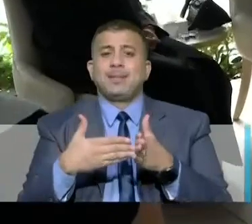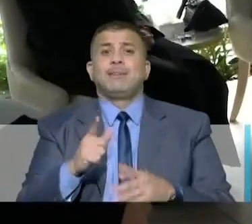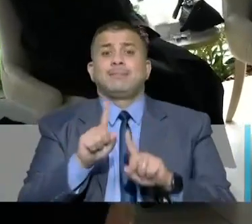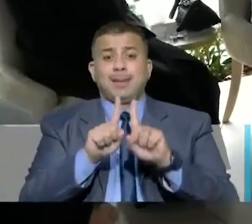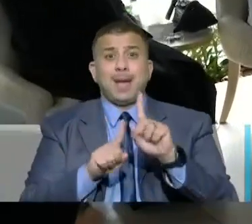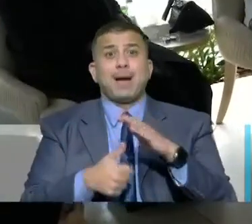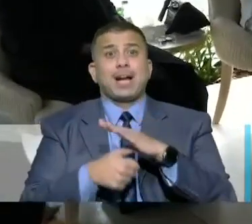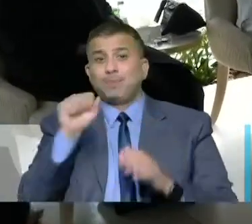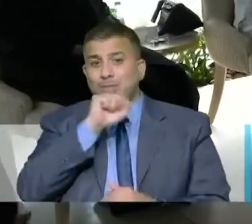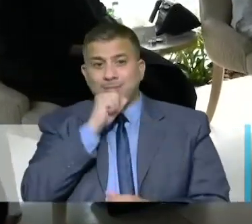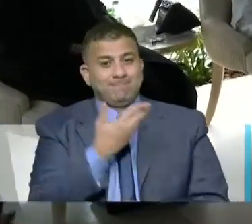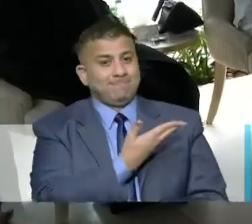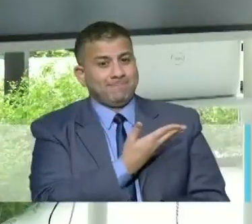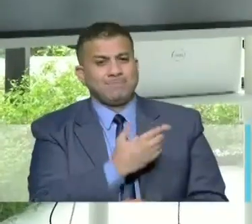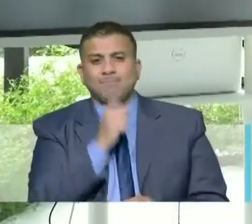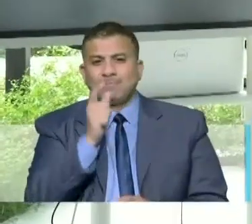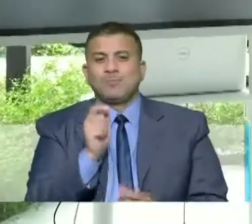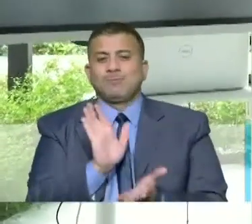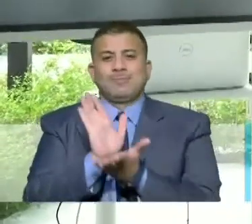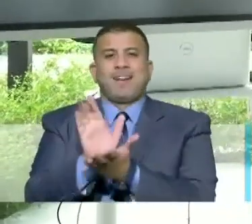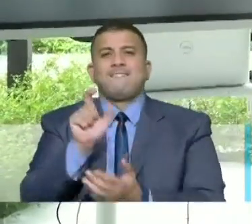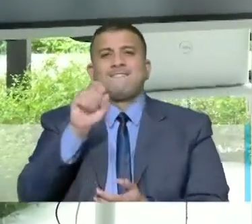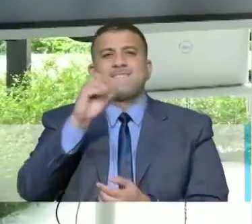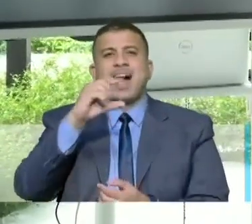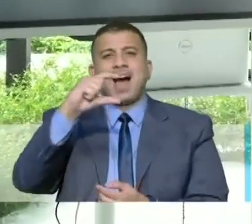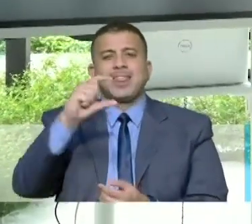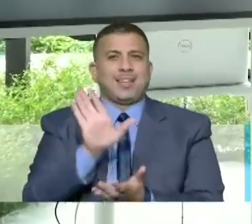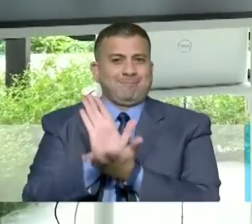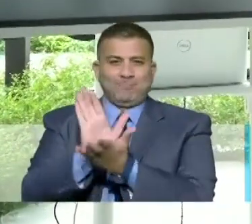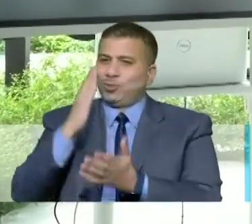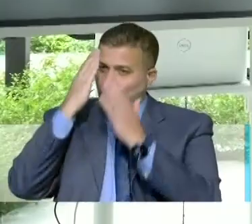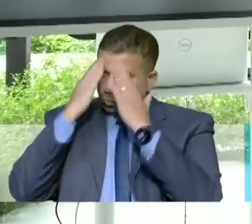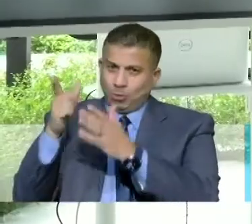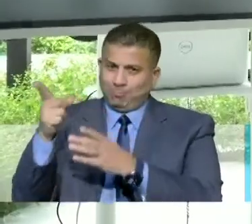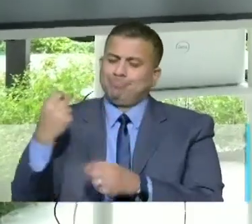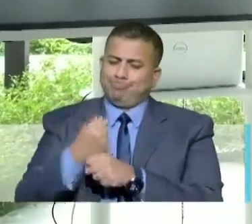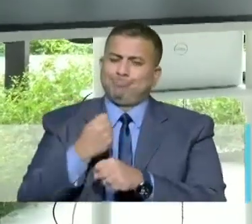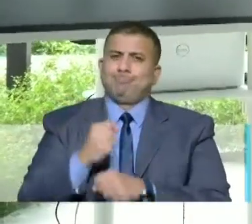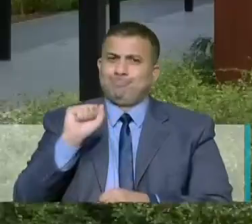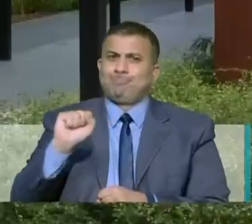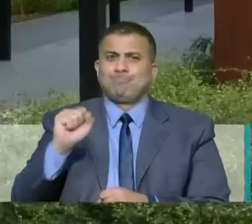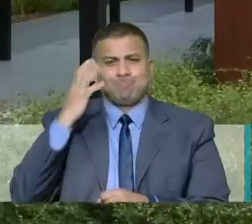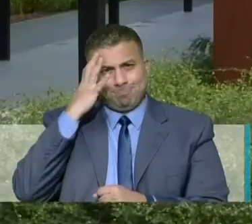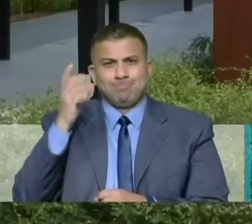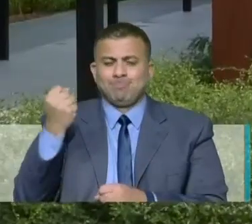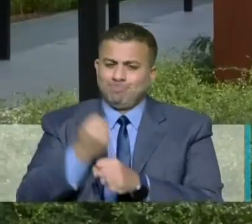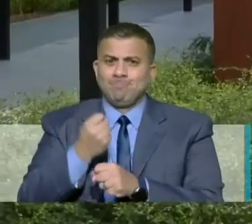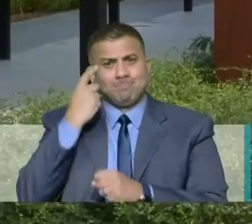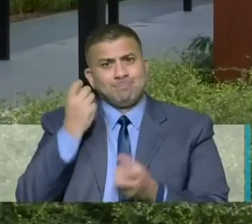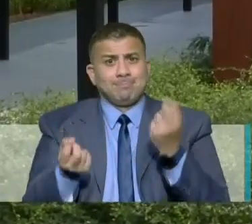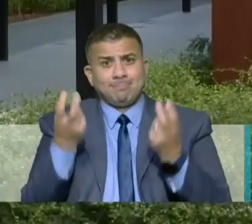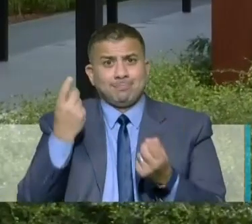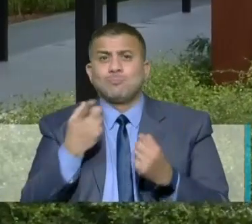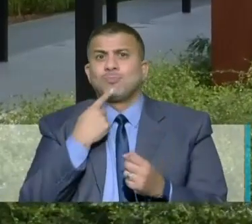نائب حاكم الشارقه بتكريم المستشار فهد السويدي مقدما شكره وتقديره للجهود التي يبذلها في